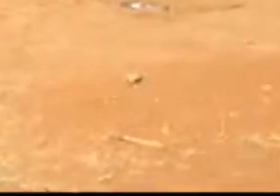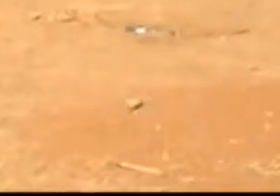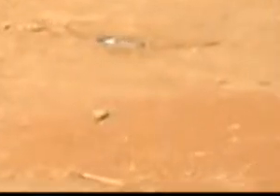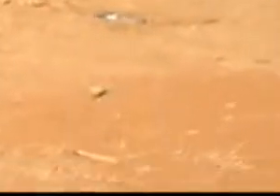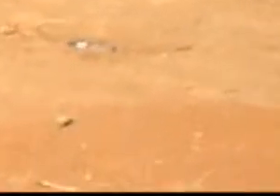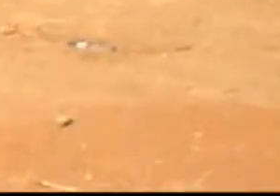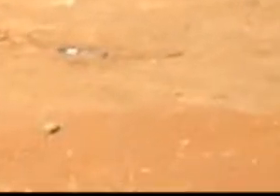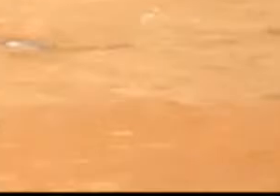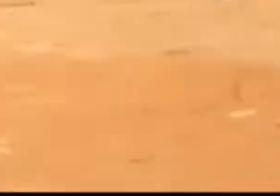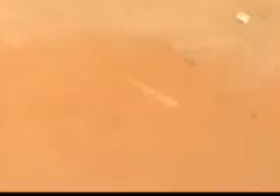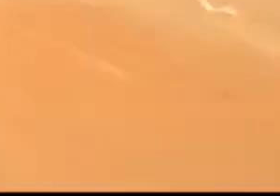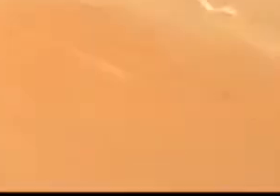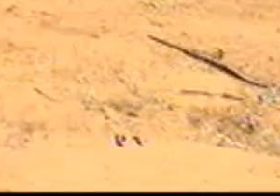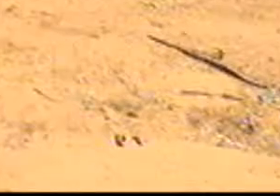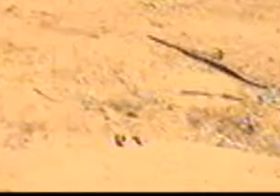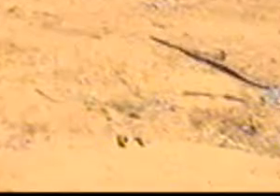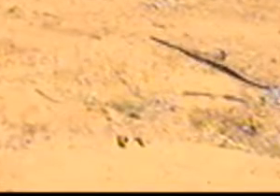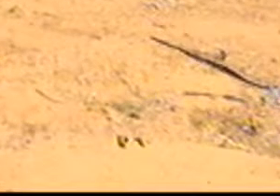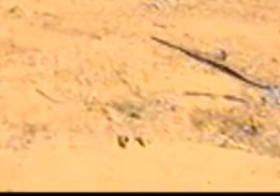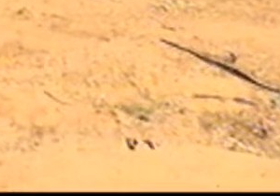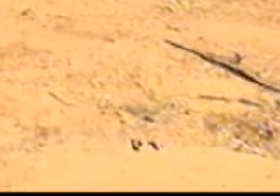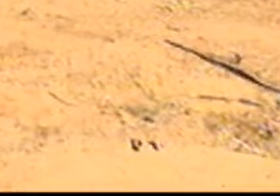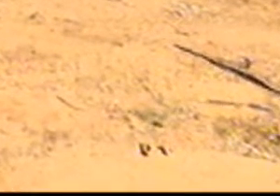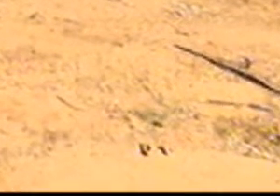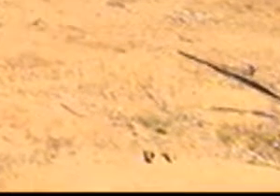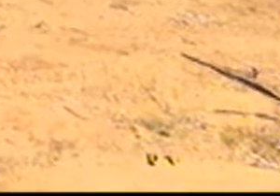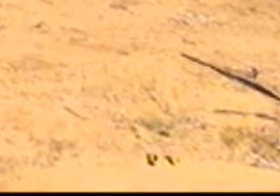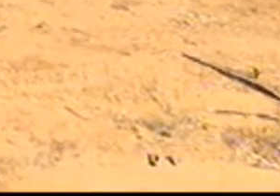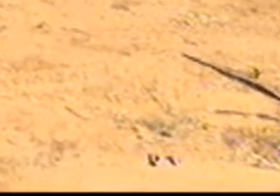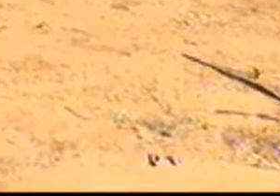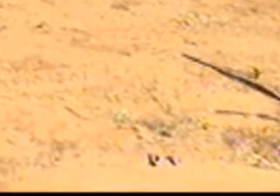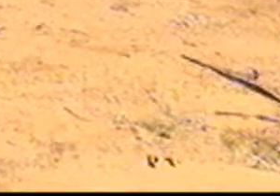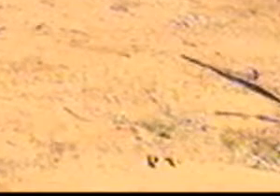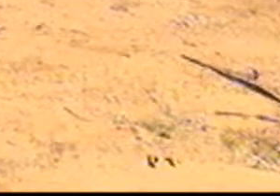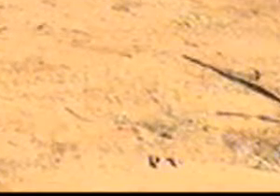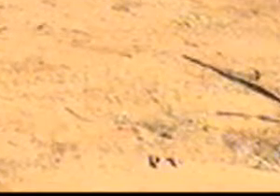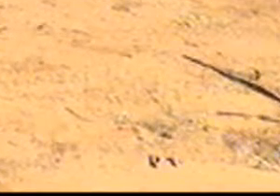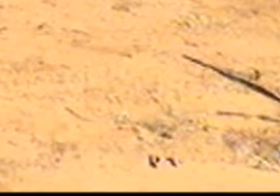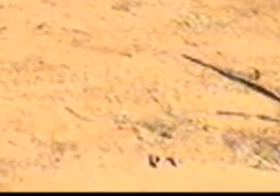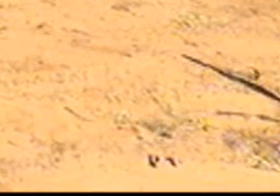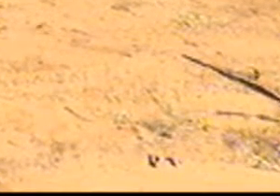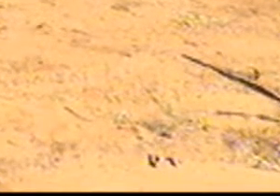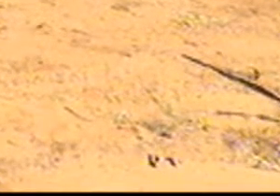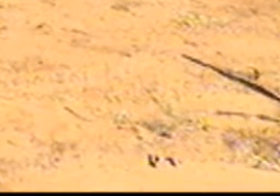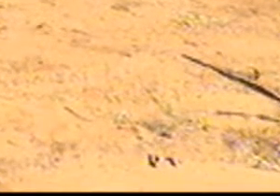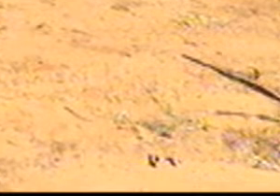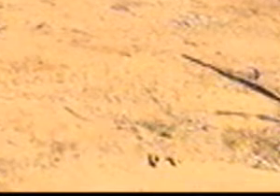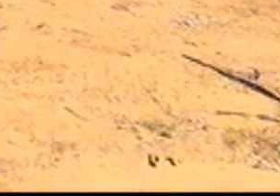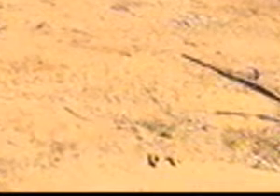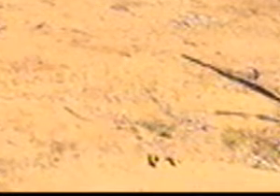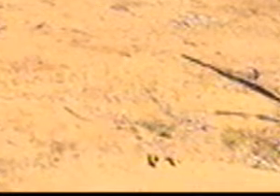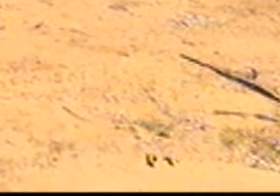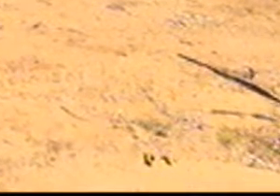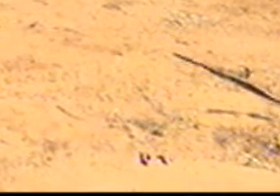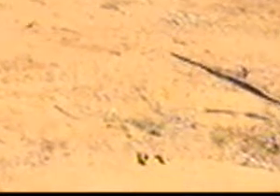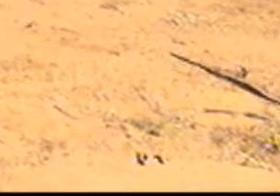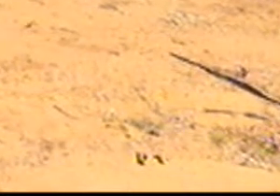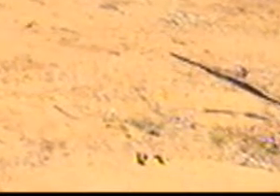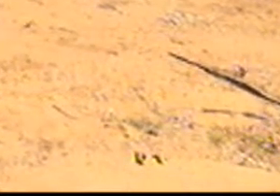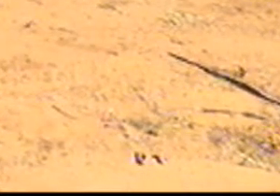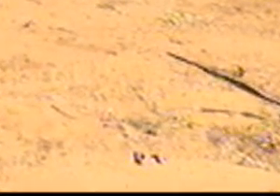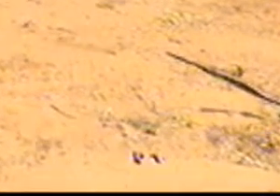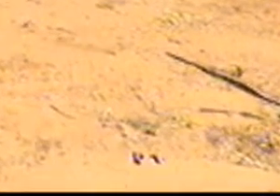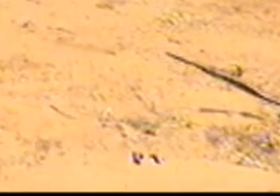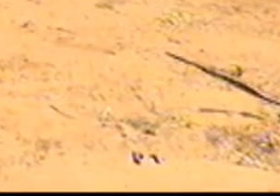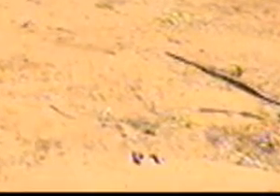Mlata. Haji wa TBC tuko na waziri wa elimu hapa, Professor Joyce Ndalichako. Yeye ndio mlengwa mkuu wa